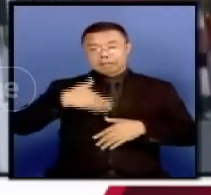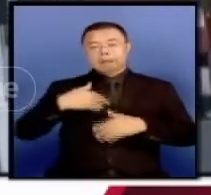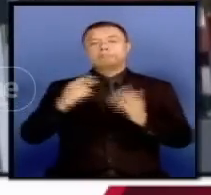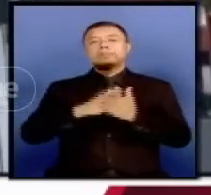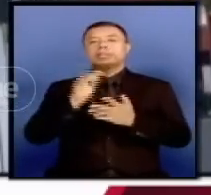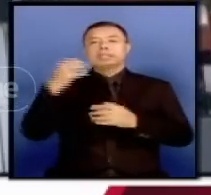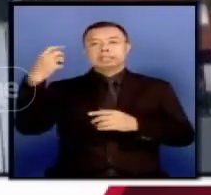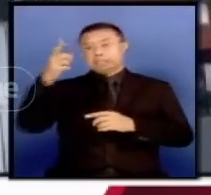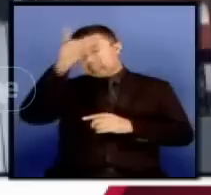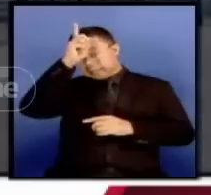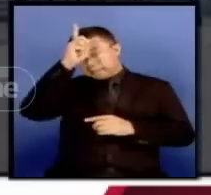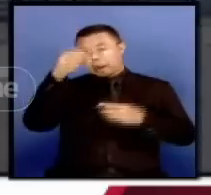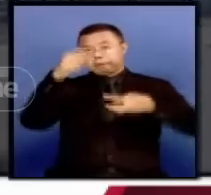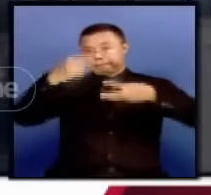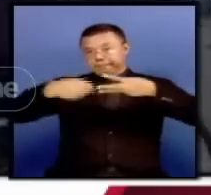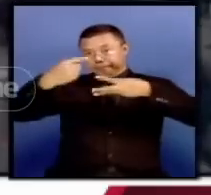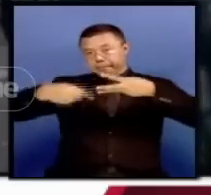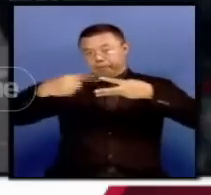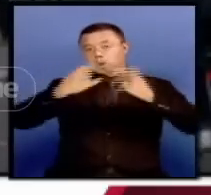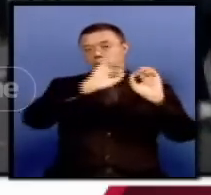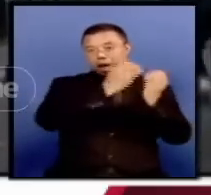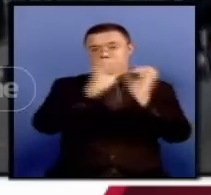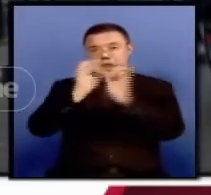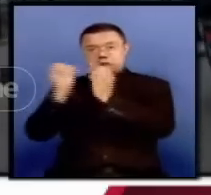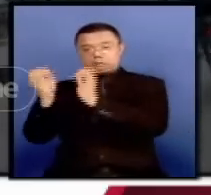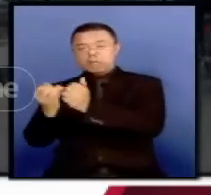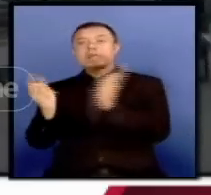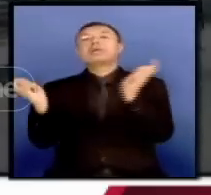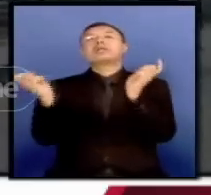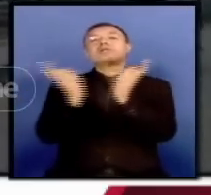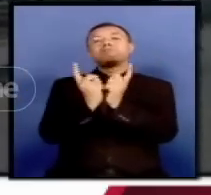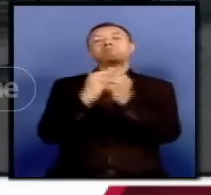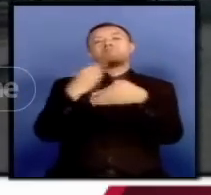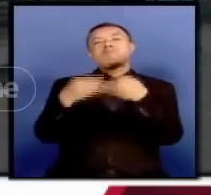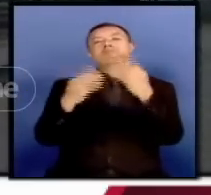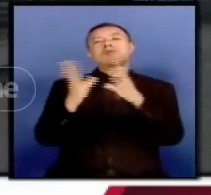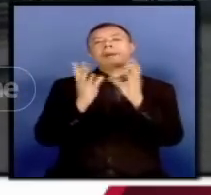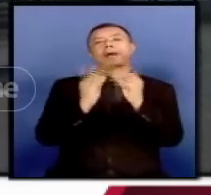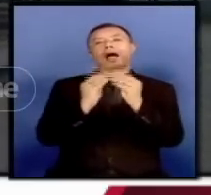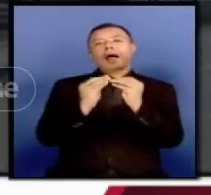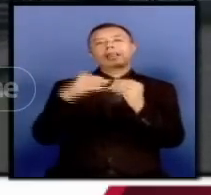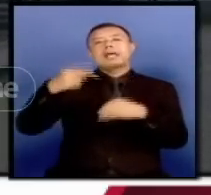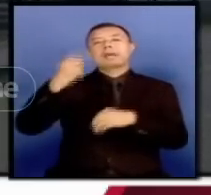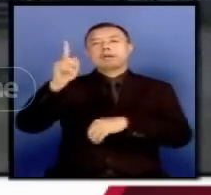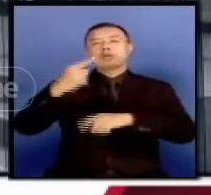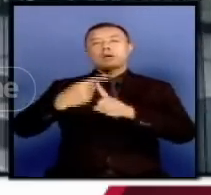besar di Jerman. Mereka bertemu setiap tahunnya dan mereka menentukan